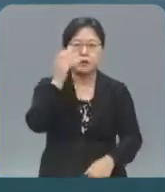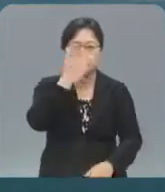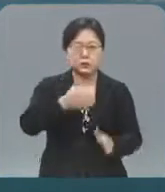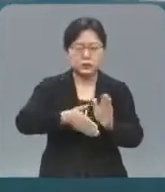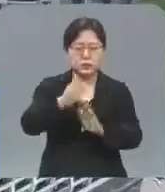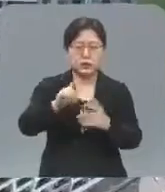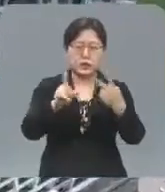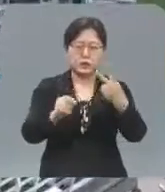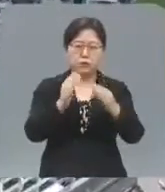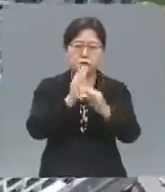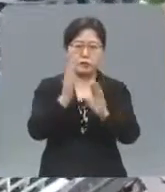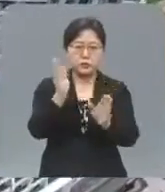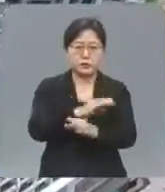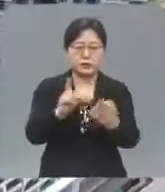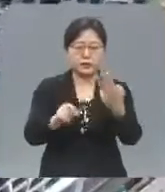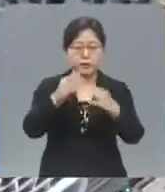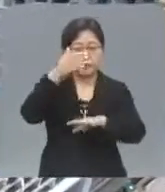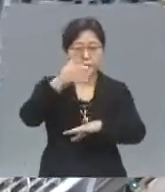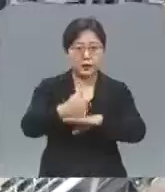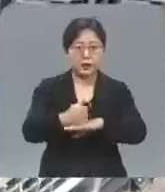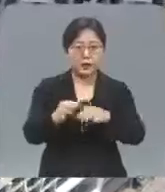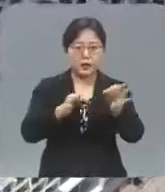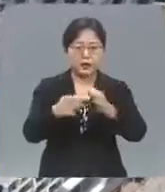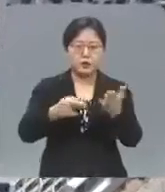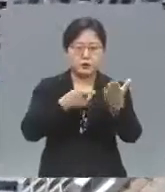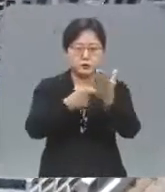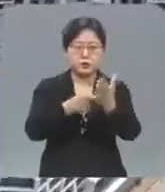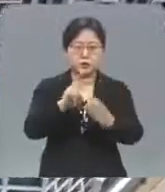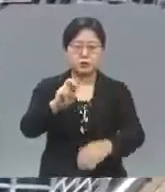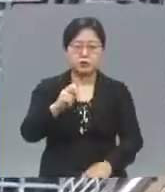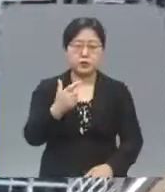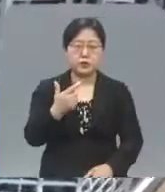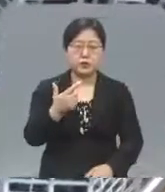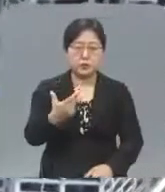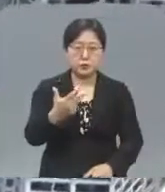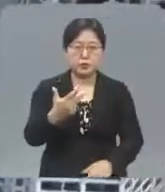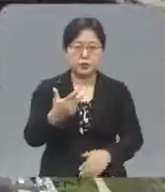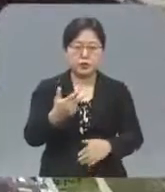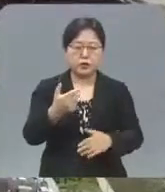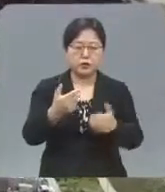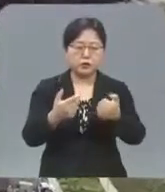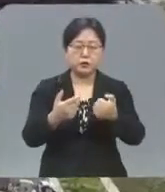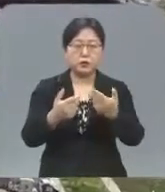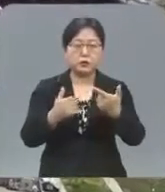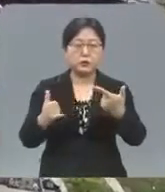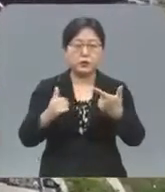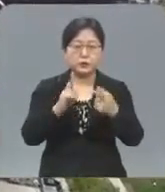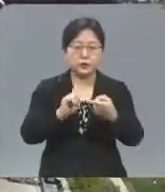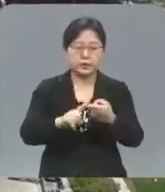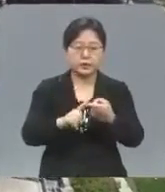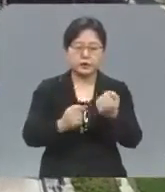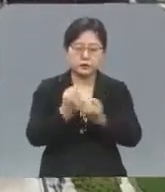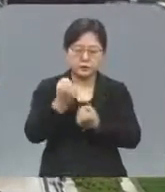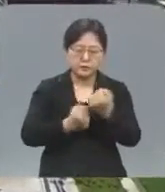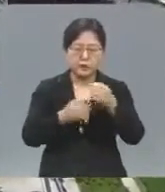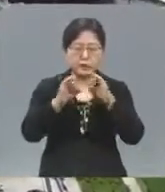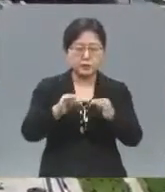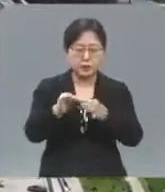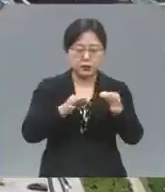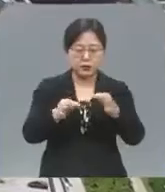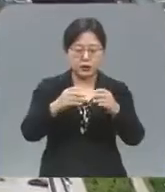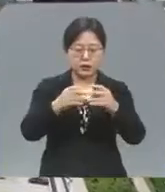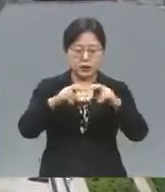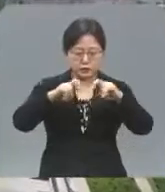지난 2월 중순부터 3월 말까지 거래 신고된 27건 56명에 대해 소명자료와 금융거래